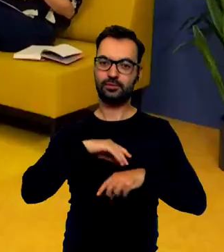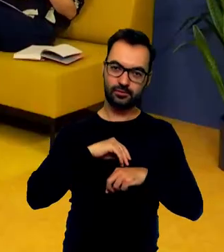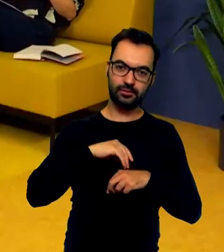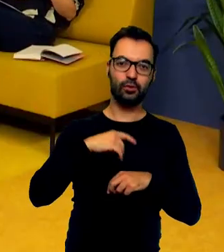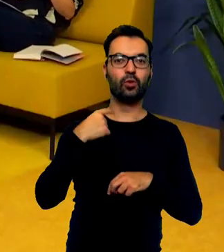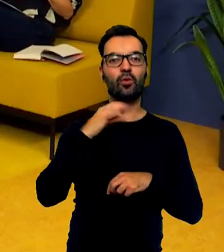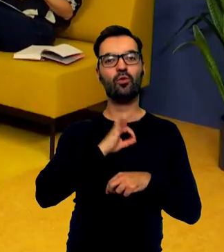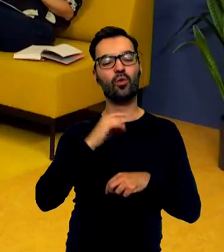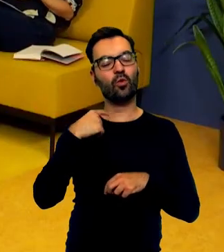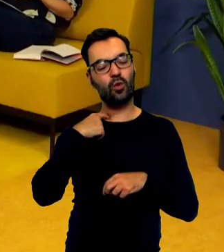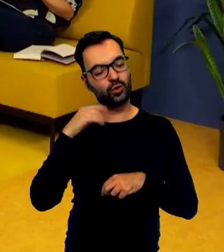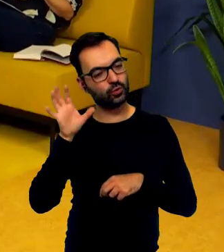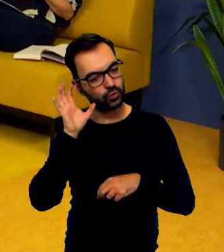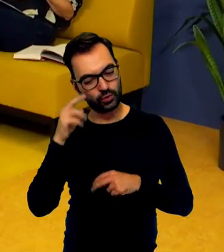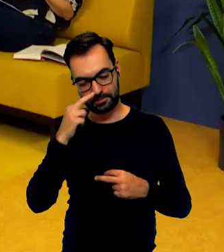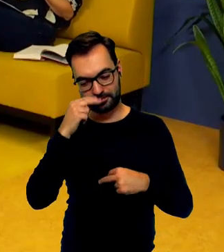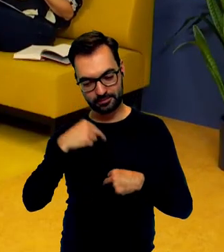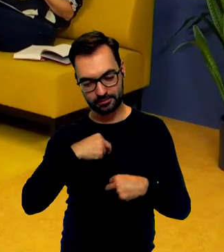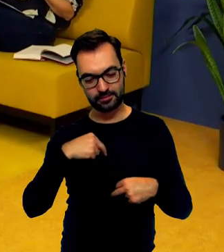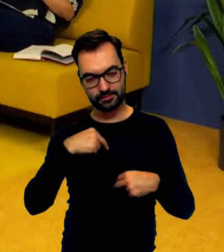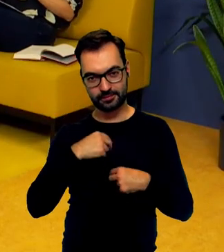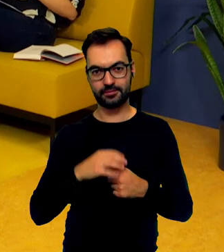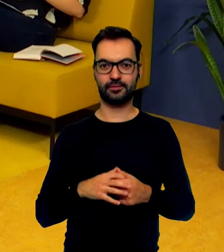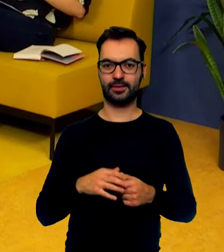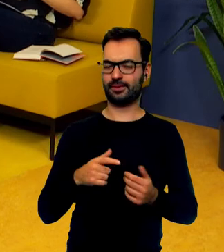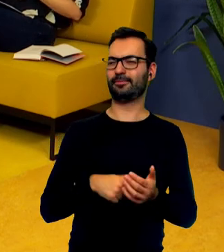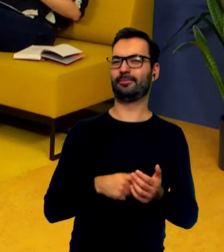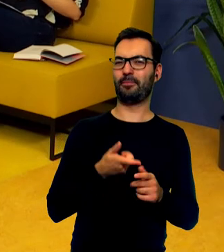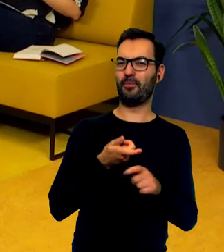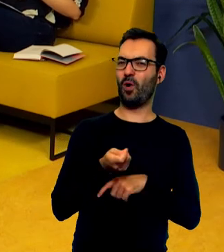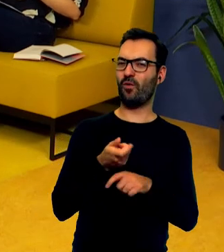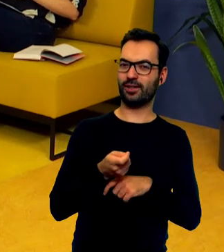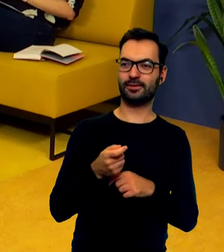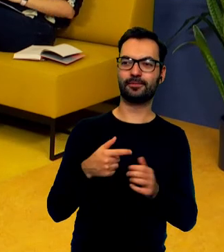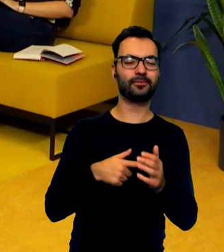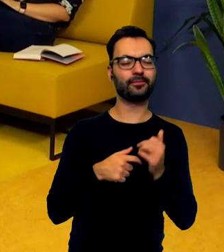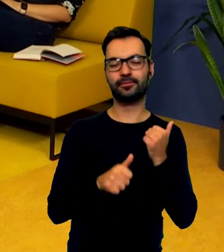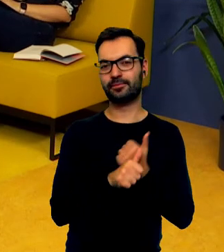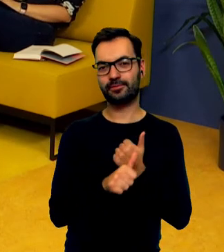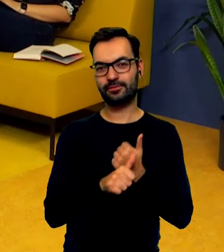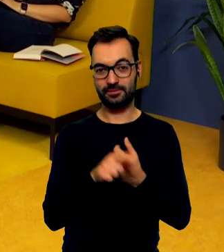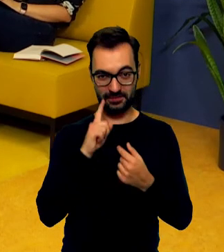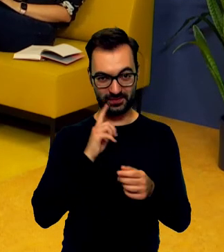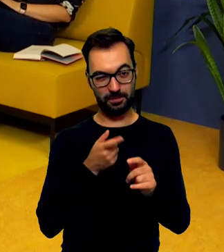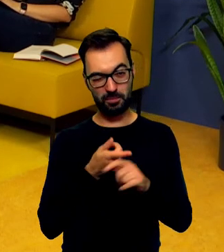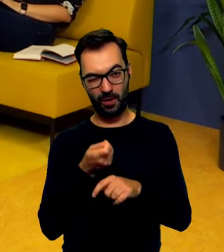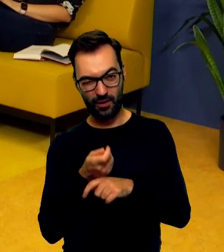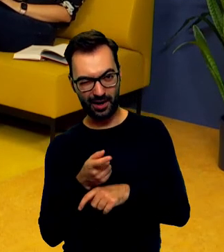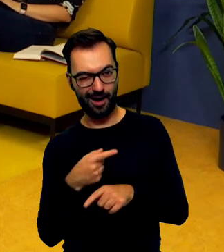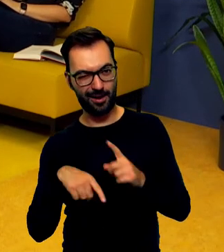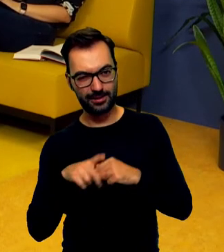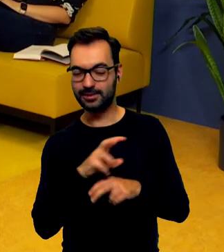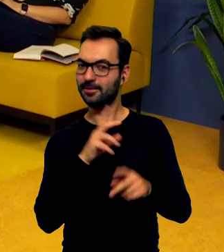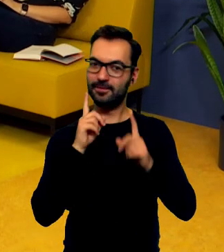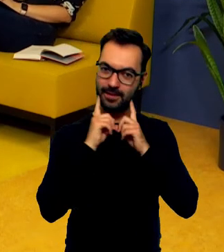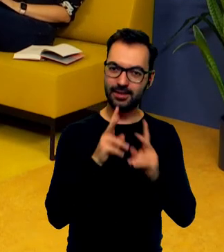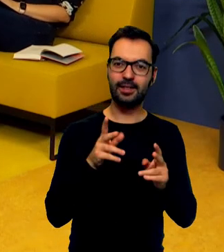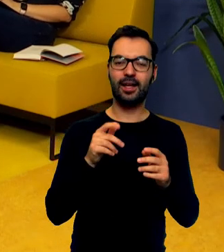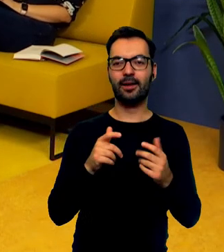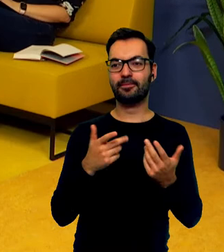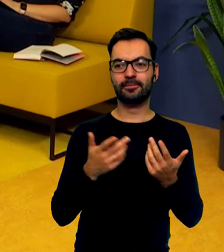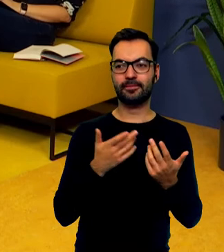słuchaj własnego głosu, podążaj za własnym głosem. To brzmi jak prowokacja, to ile w tym jest prowokacji, a ile tak jest naprawdę